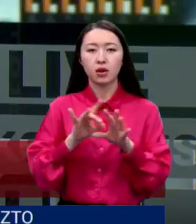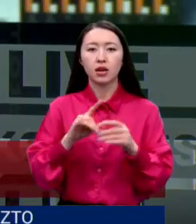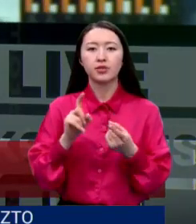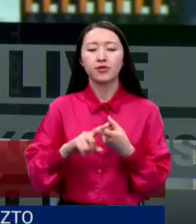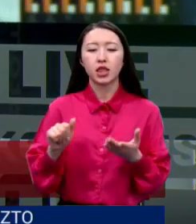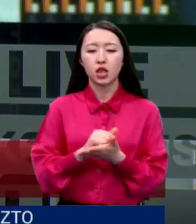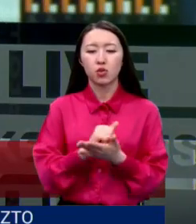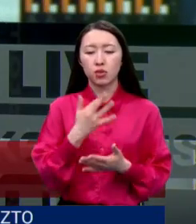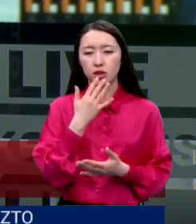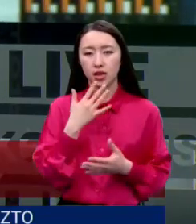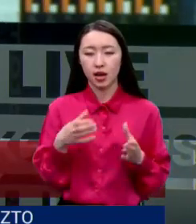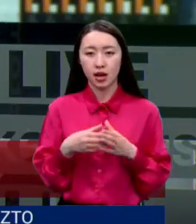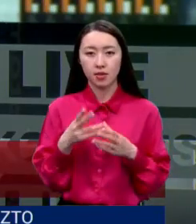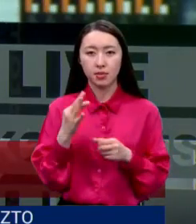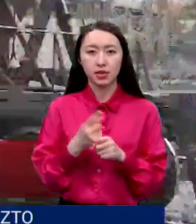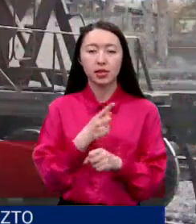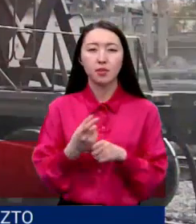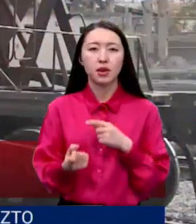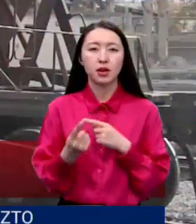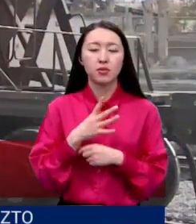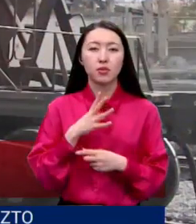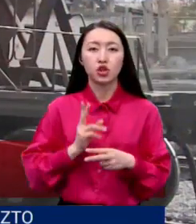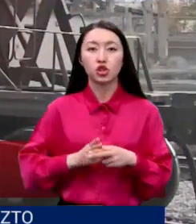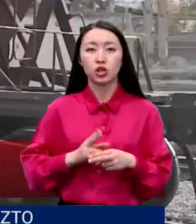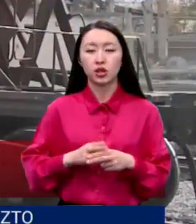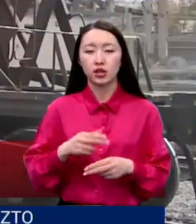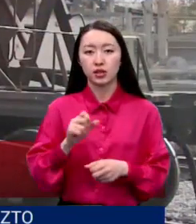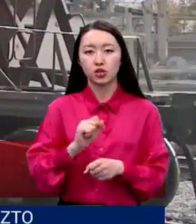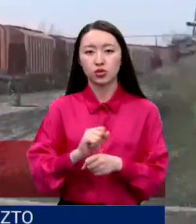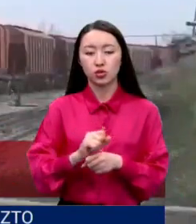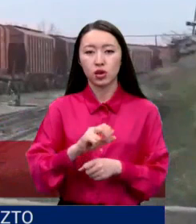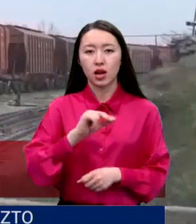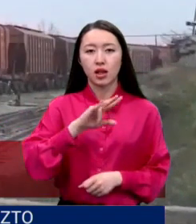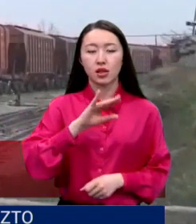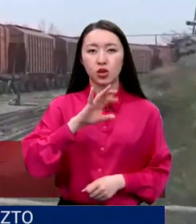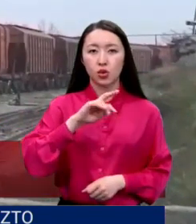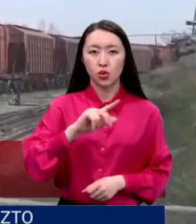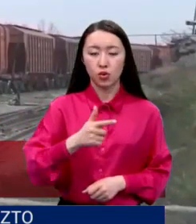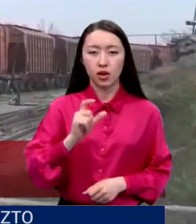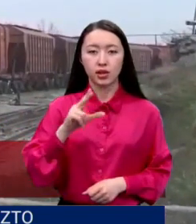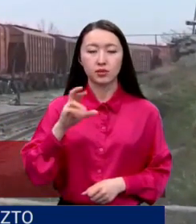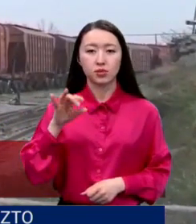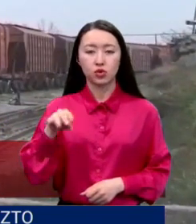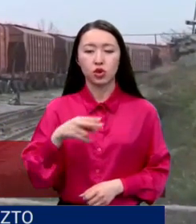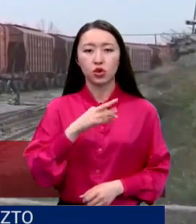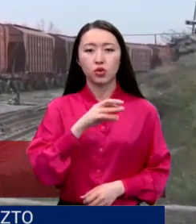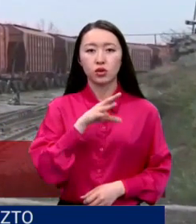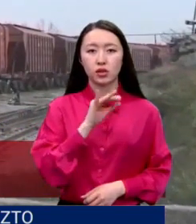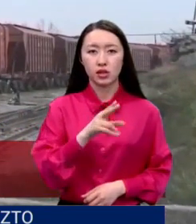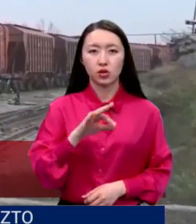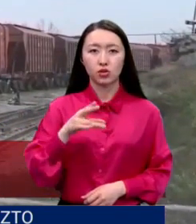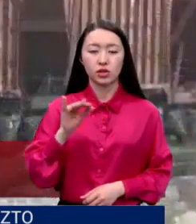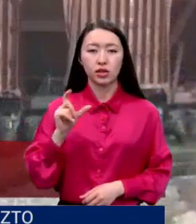документы иностранной компании. Под запретом оказались железнодорожные станции «Алтын-Коль», «Алтын-Коль-Экспорт», «Достык» и